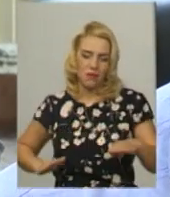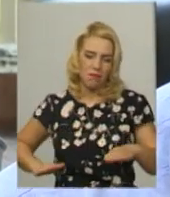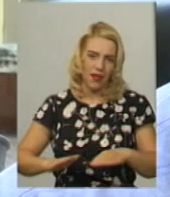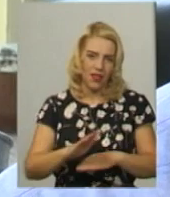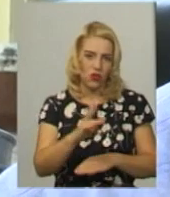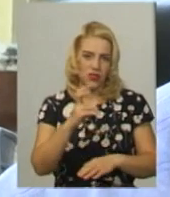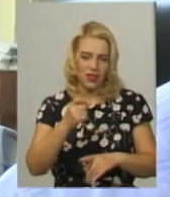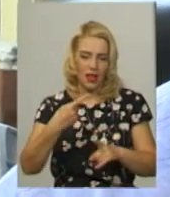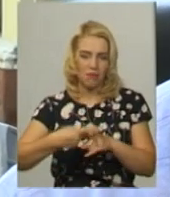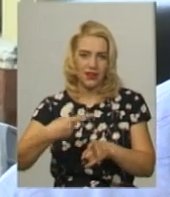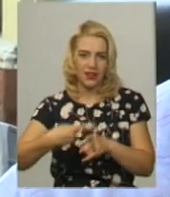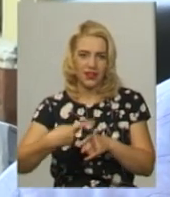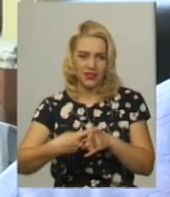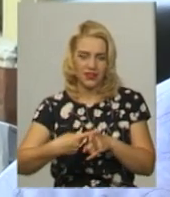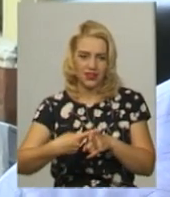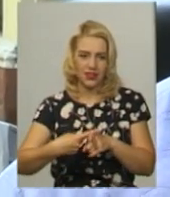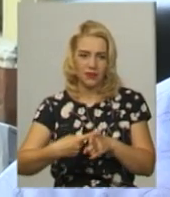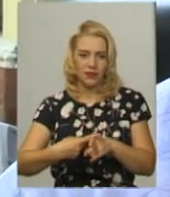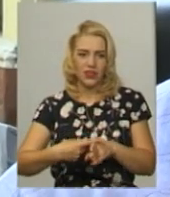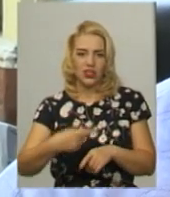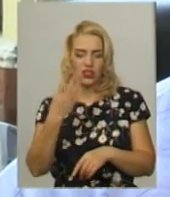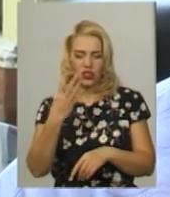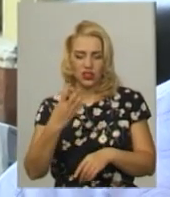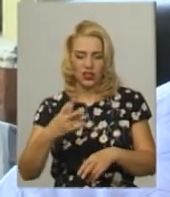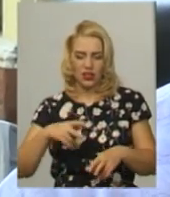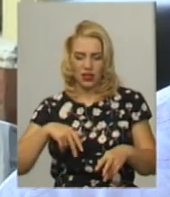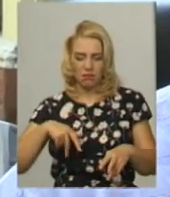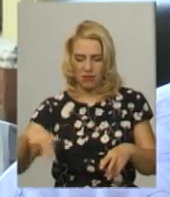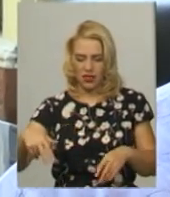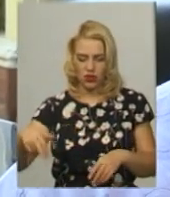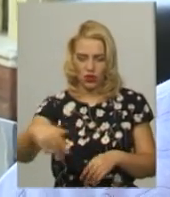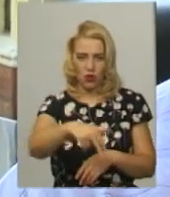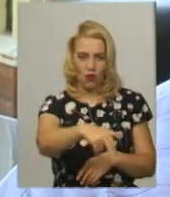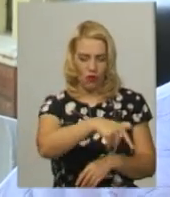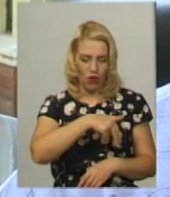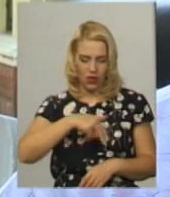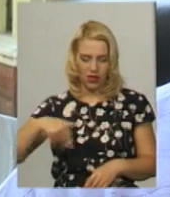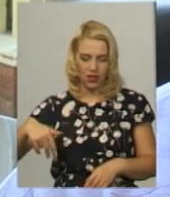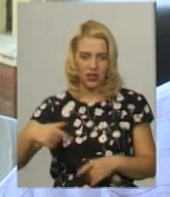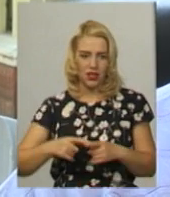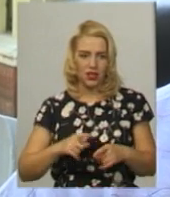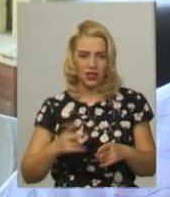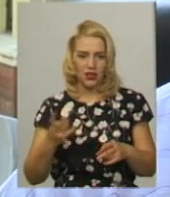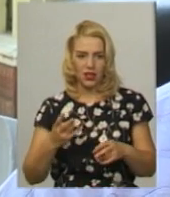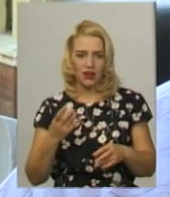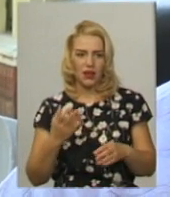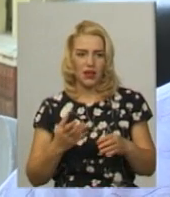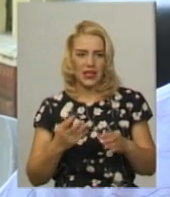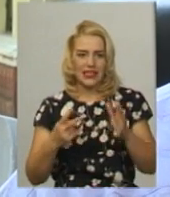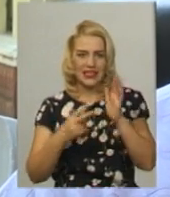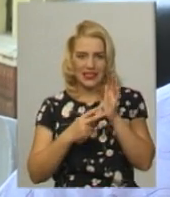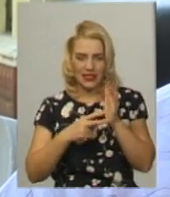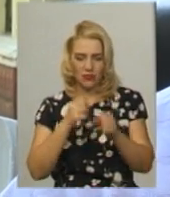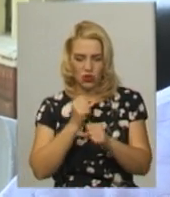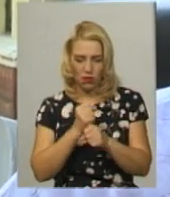перехресті, виходить, 4 пішохідних переходи, це 8 пандусів. Коли з 8 пандусів 7 зроблять, а 8